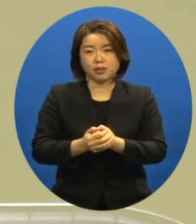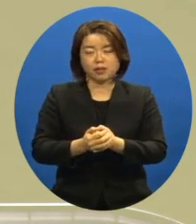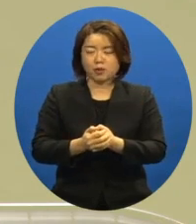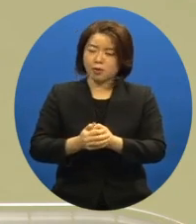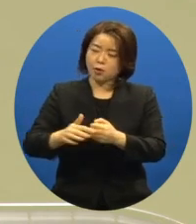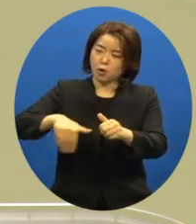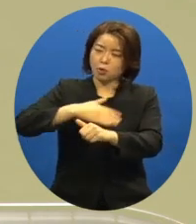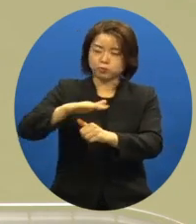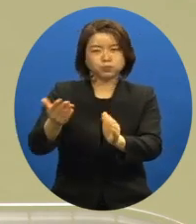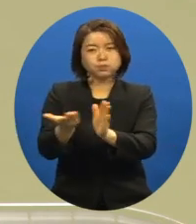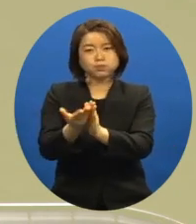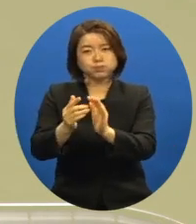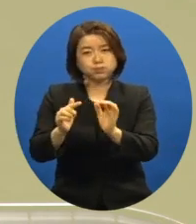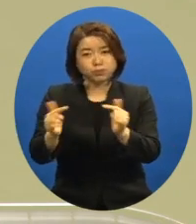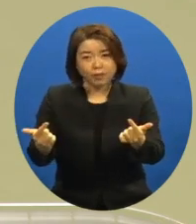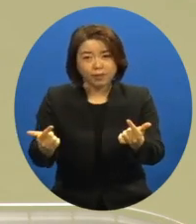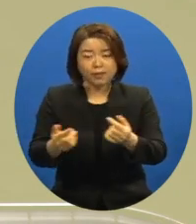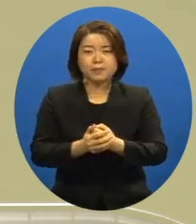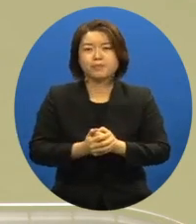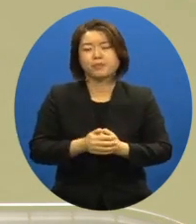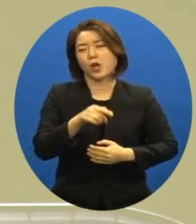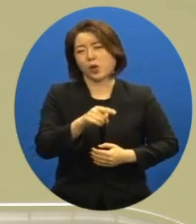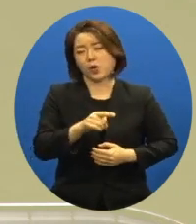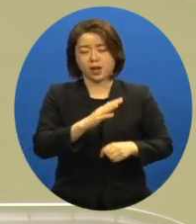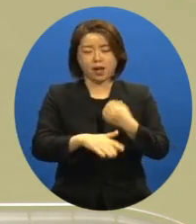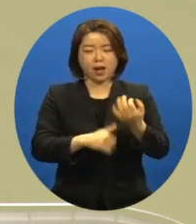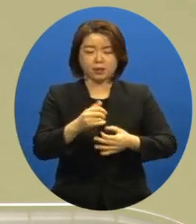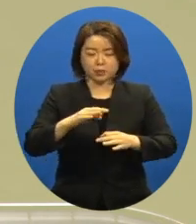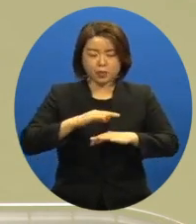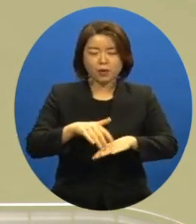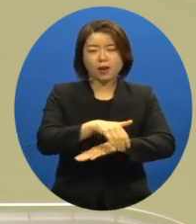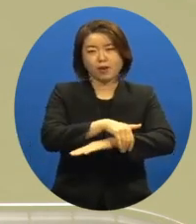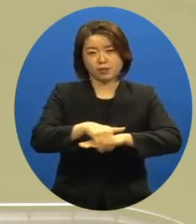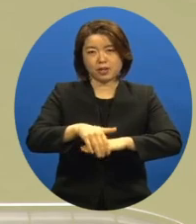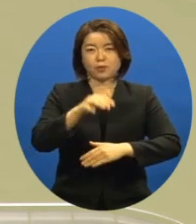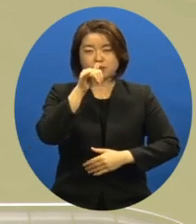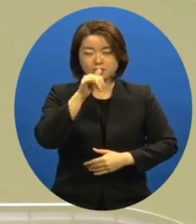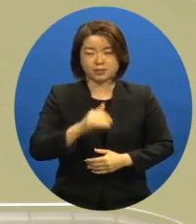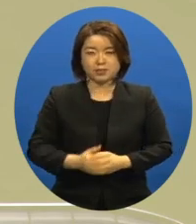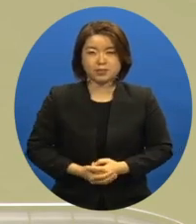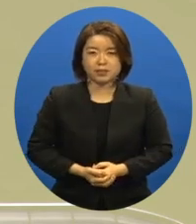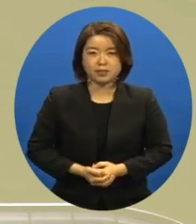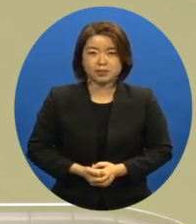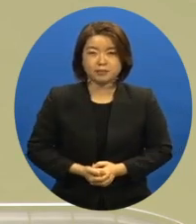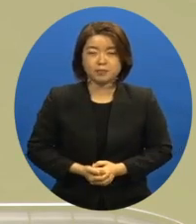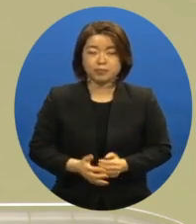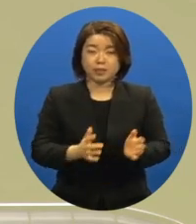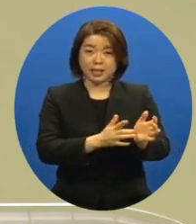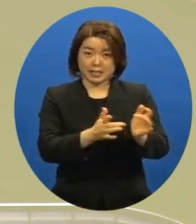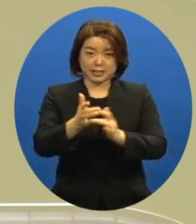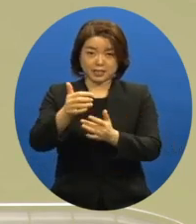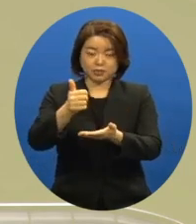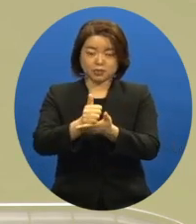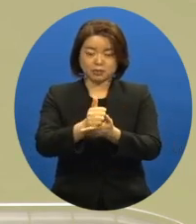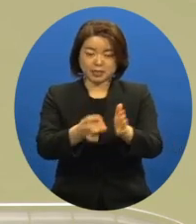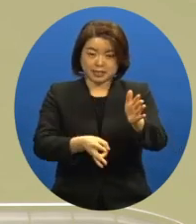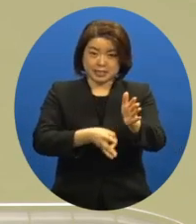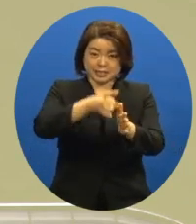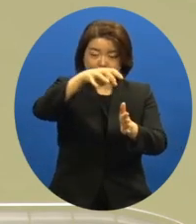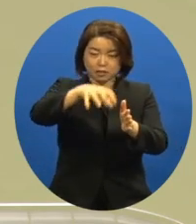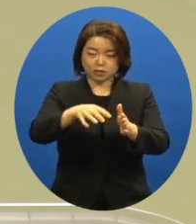맞지 않은데 여기에 하나님의 놀라운 계획이 있습니다. 예수님이 예루살렘에 들어가실